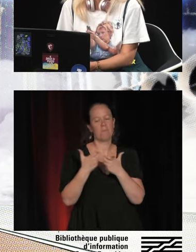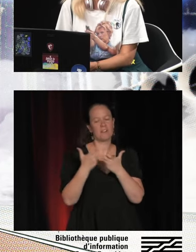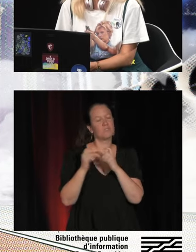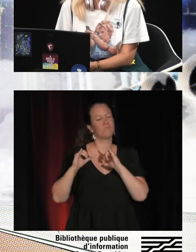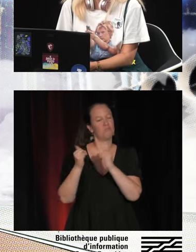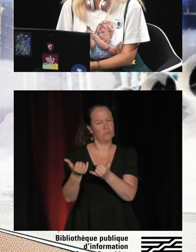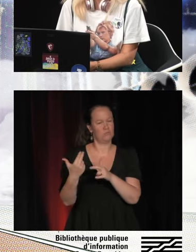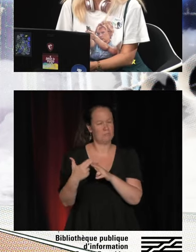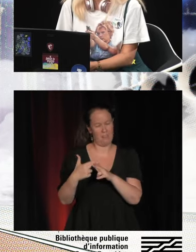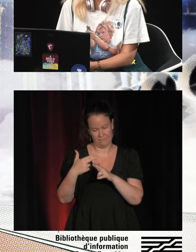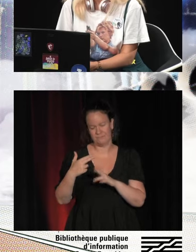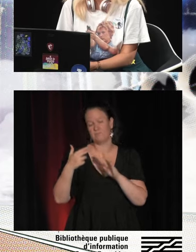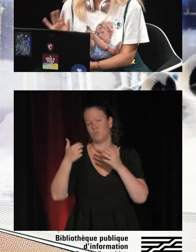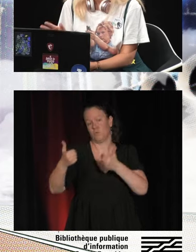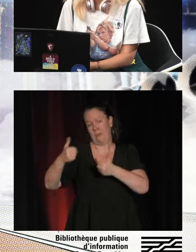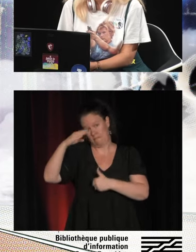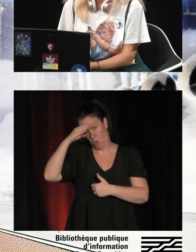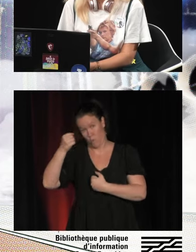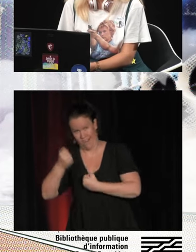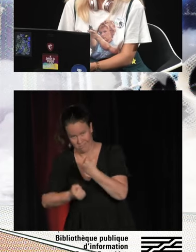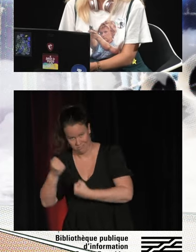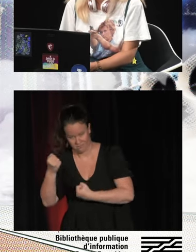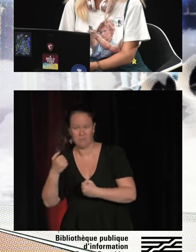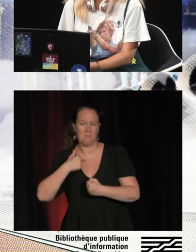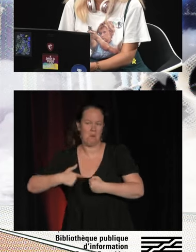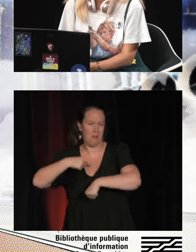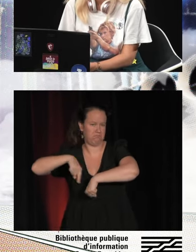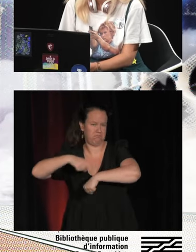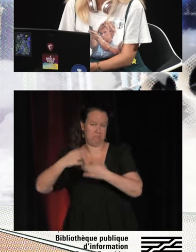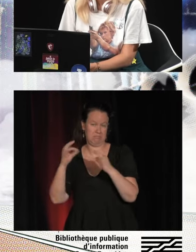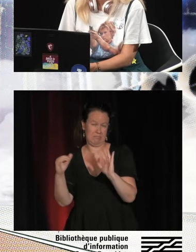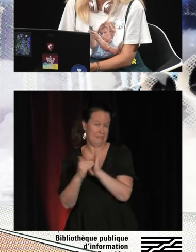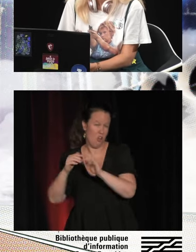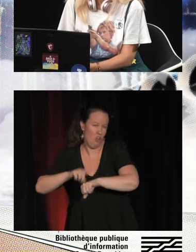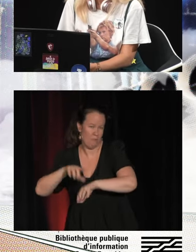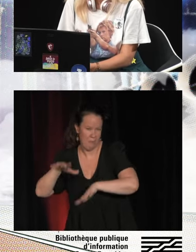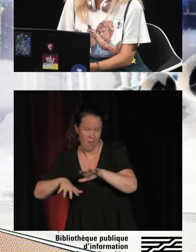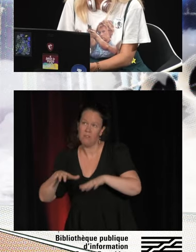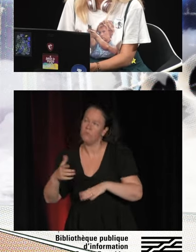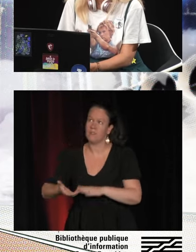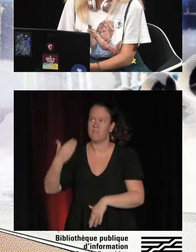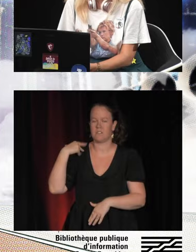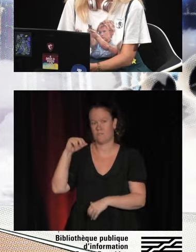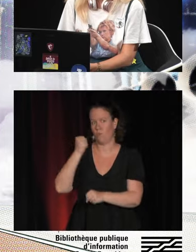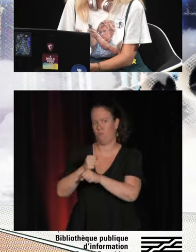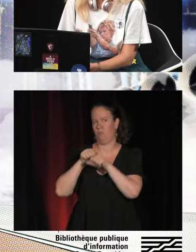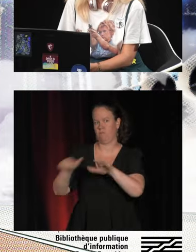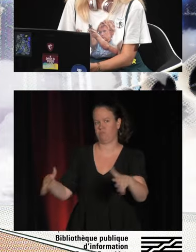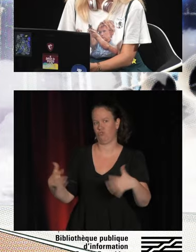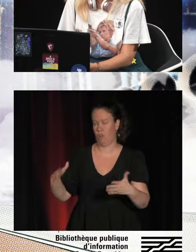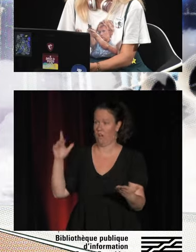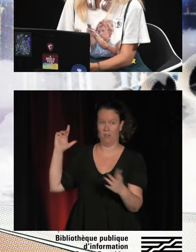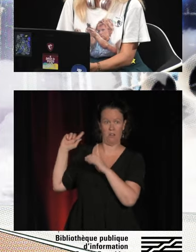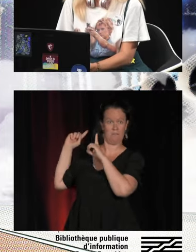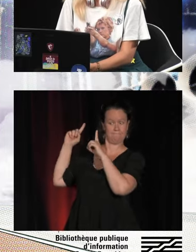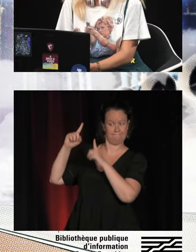lequel je dois comptabiliser pas loin de 10 000 heures. En même temps, c'est un jeu qui a 30 ans, donc ça fait... J'y ai passé